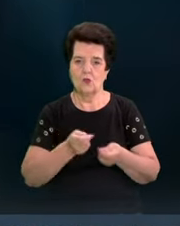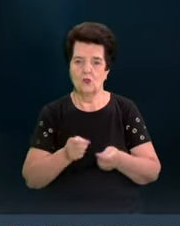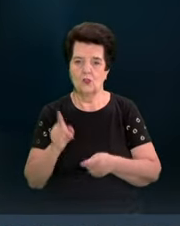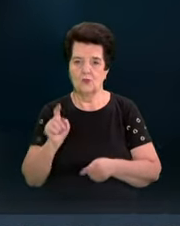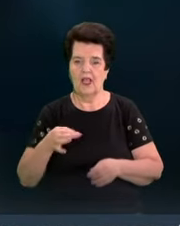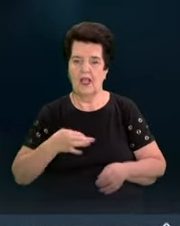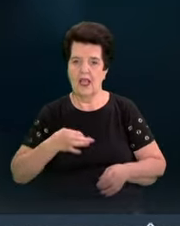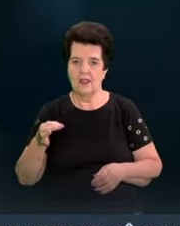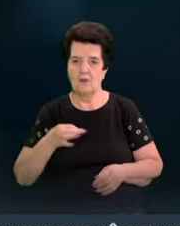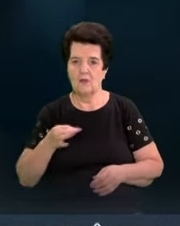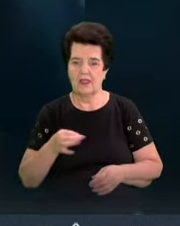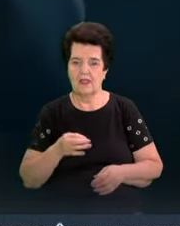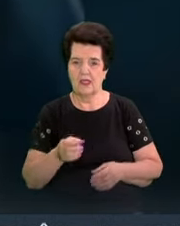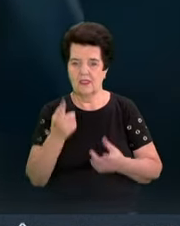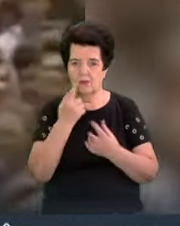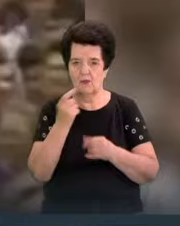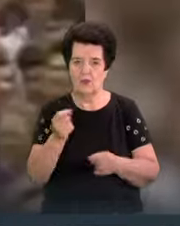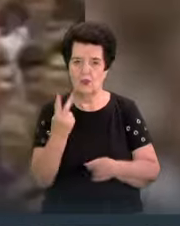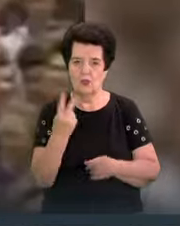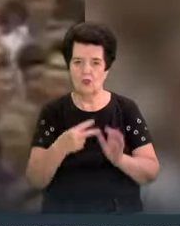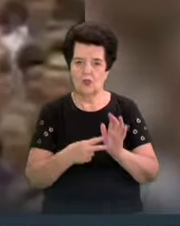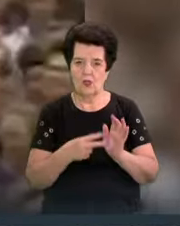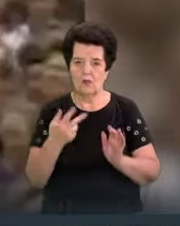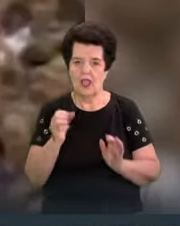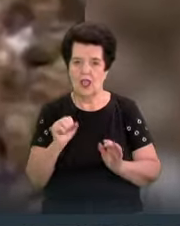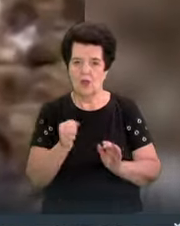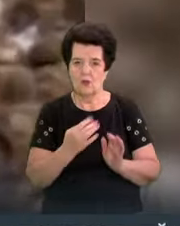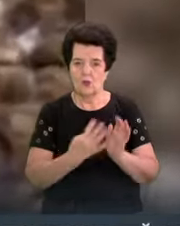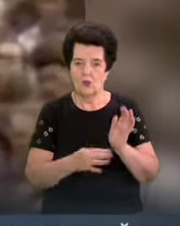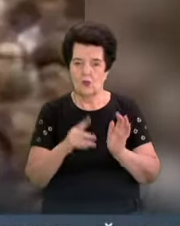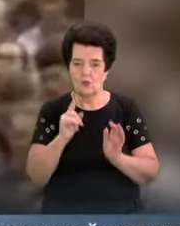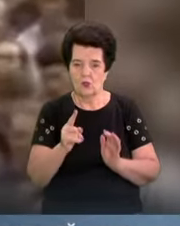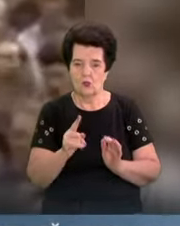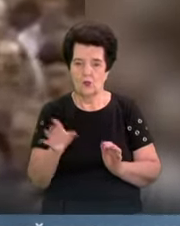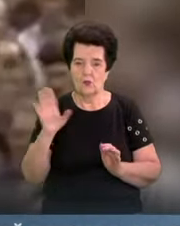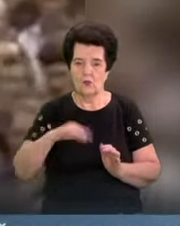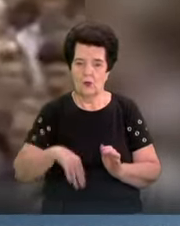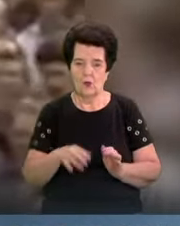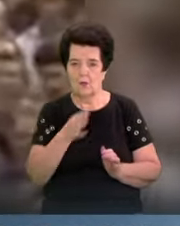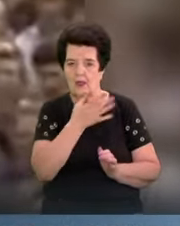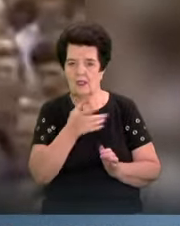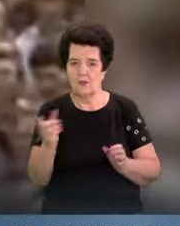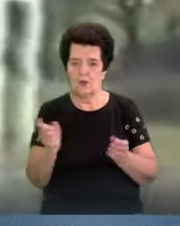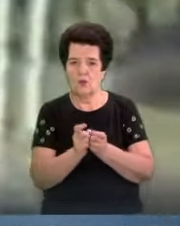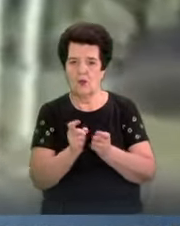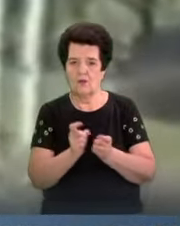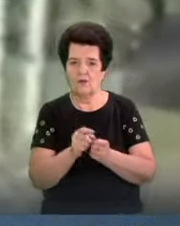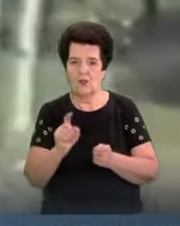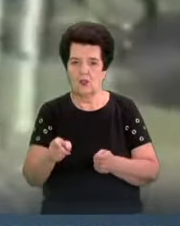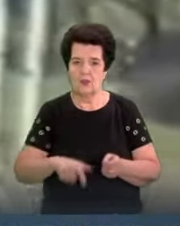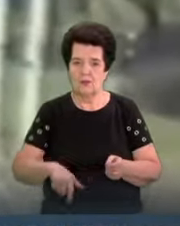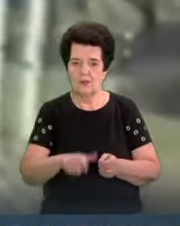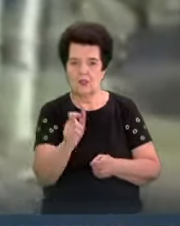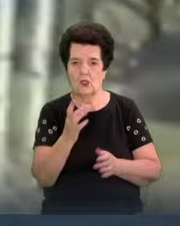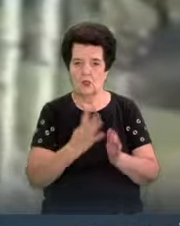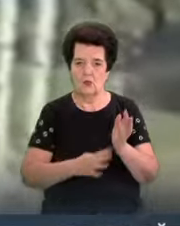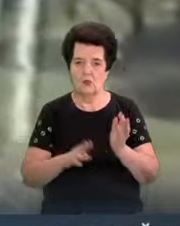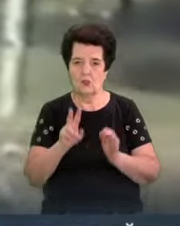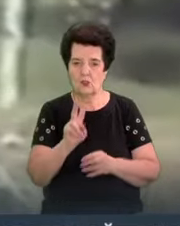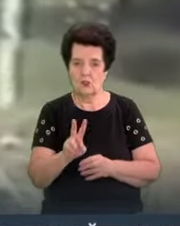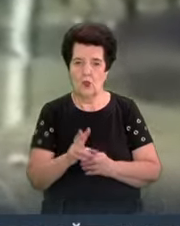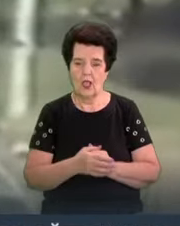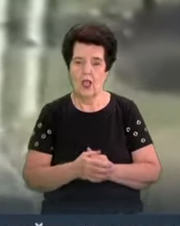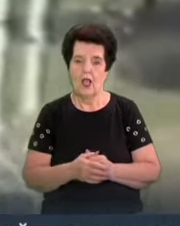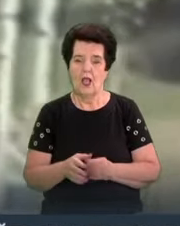independența proclamată pe 27 august 1991, iar apoi în timpul conflictului armat de pe Nistru din